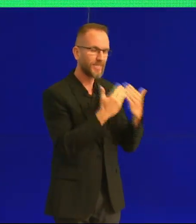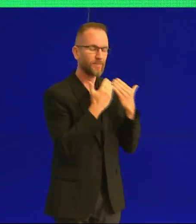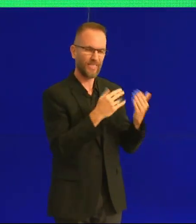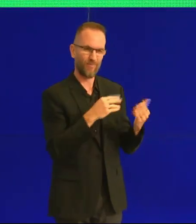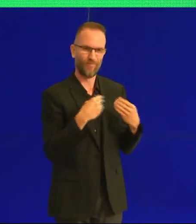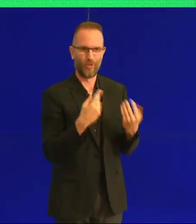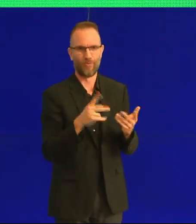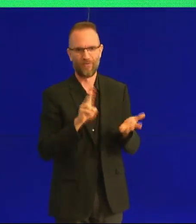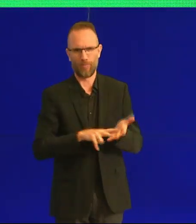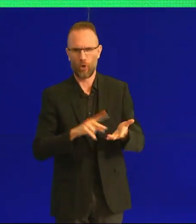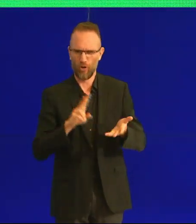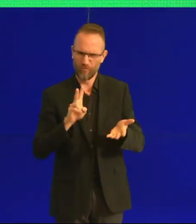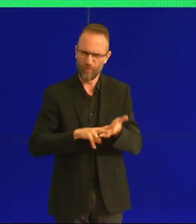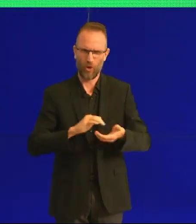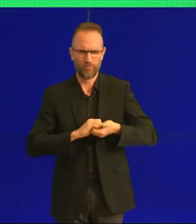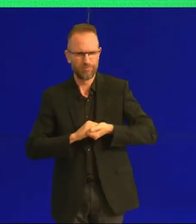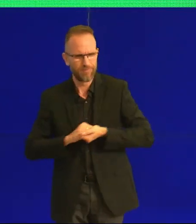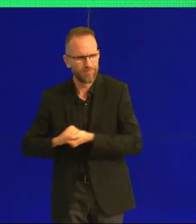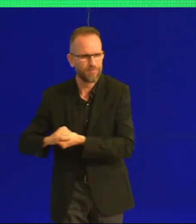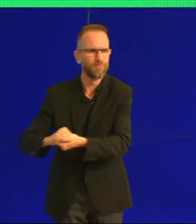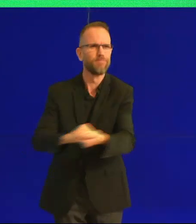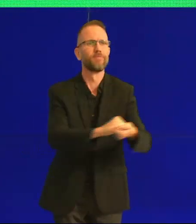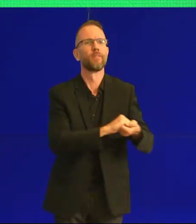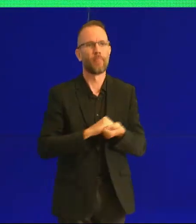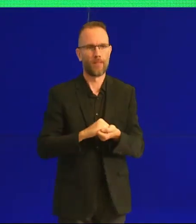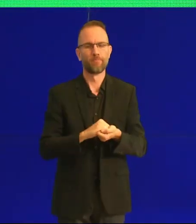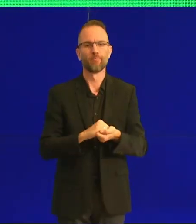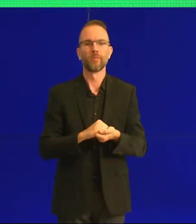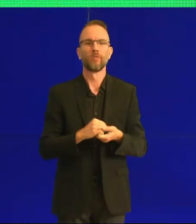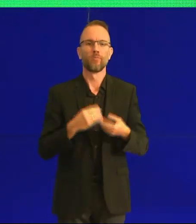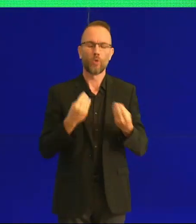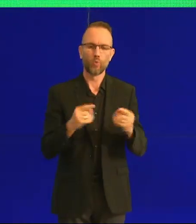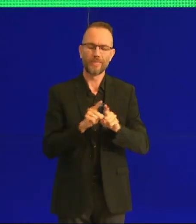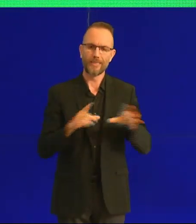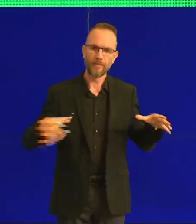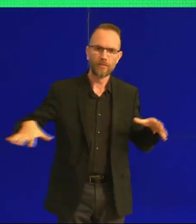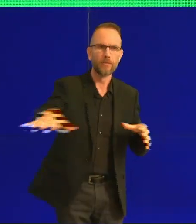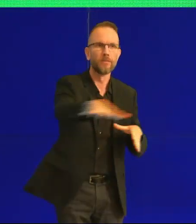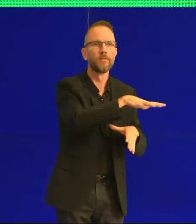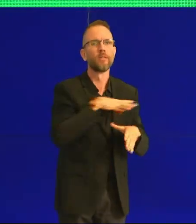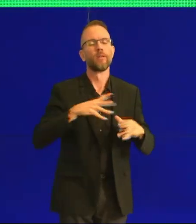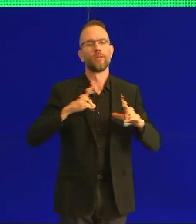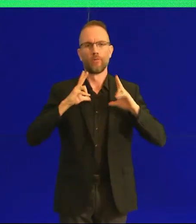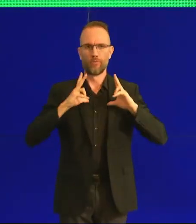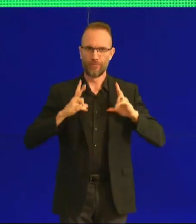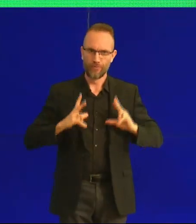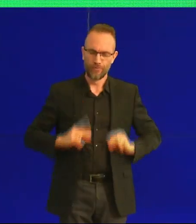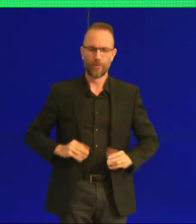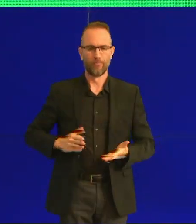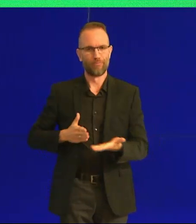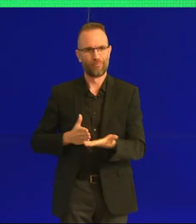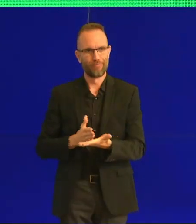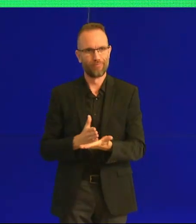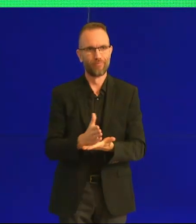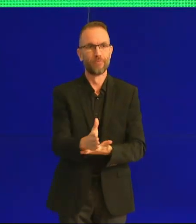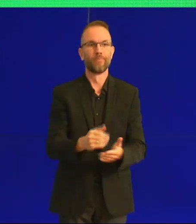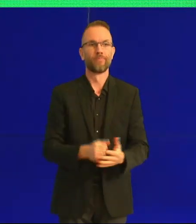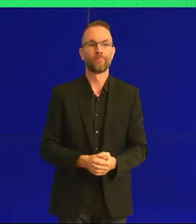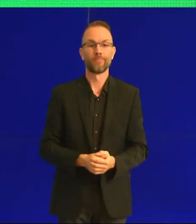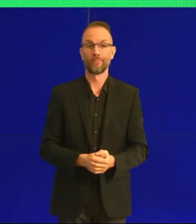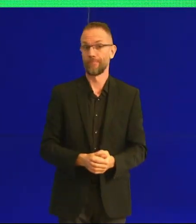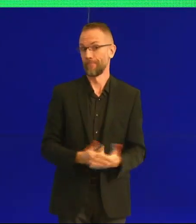jour soit plus supportable pour chacun d'entre nous continuez donc à être solitaire solidaire continuer à